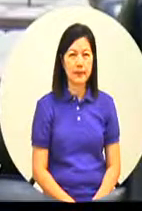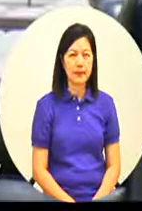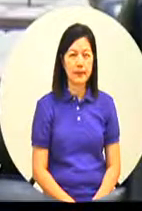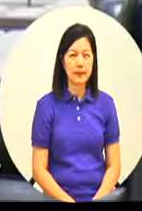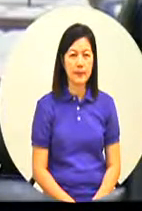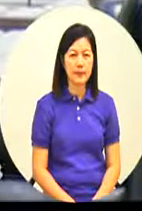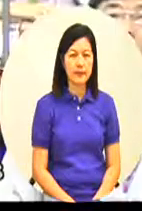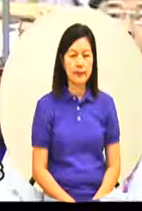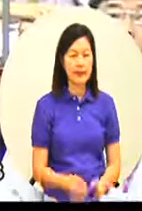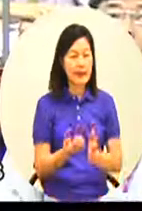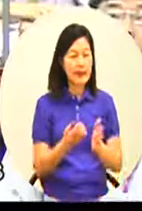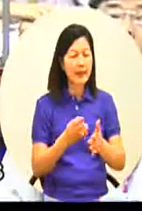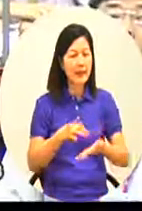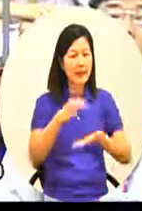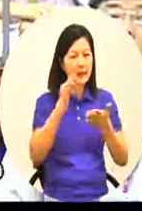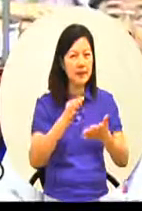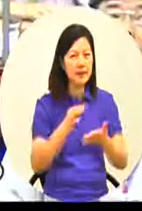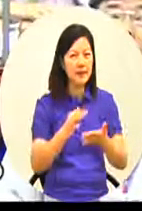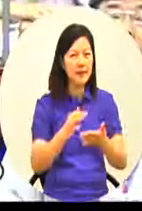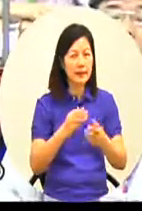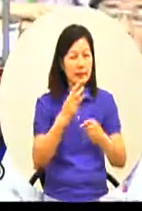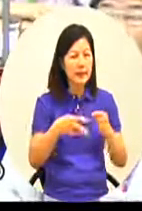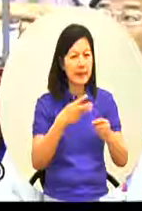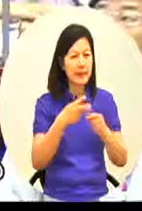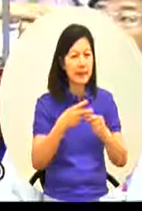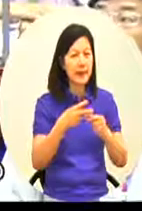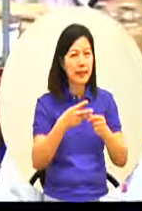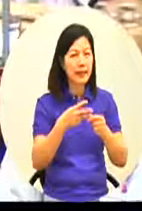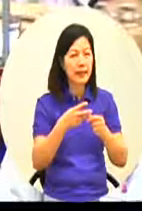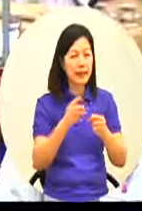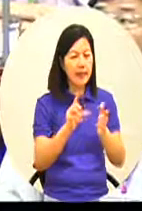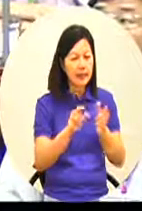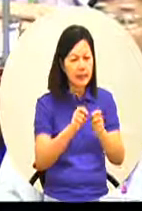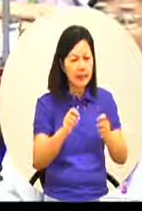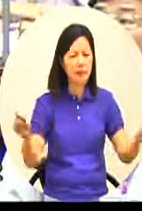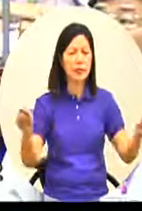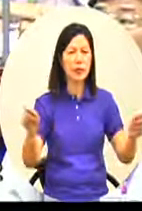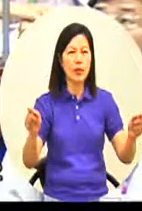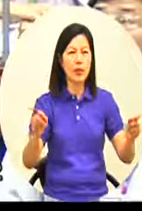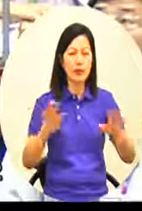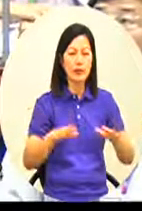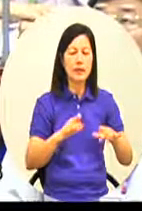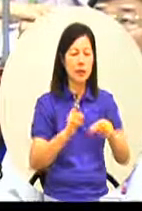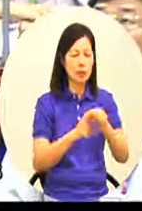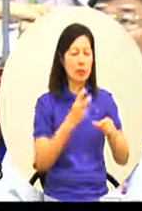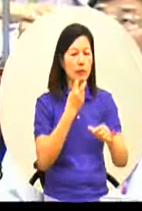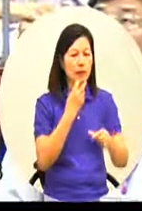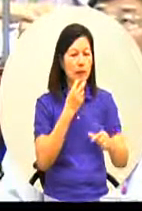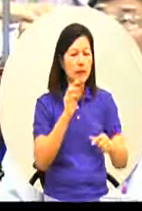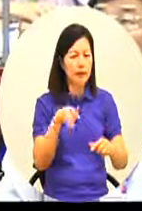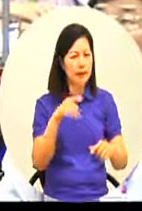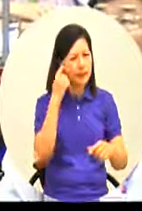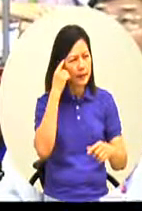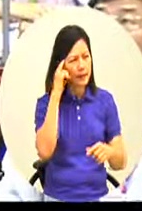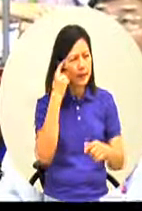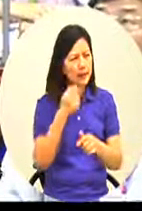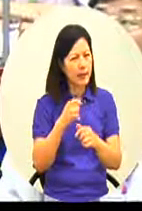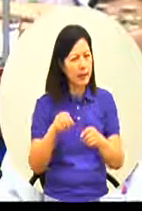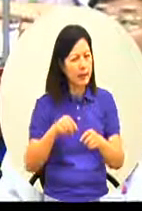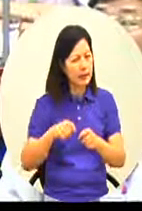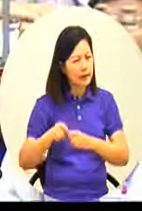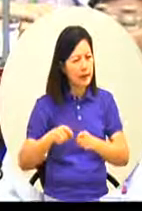所以刚刚提到说那个三年太长的一个时间，那现在中央据我了解，他是有想要修改平